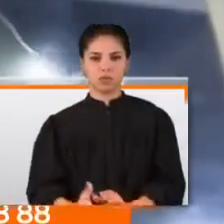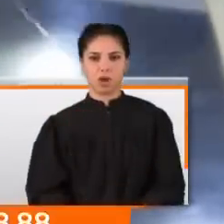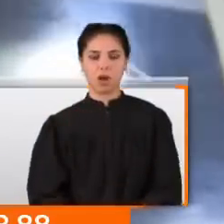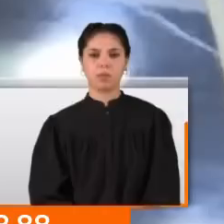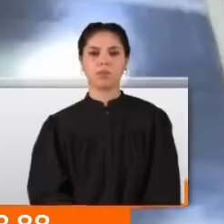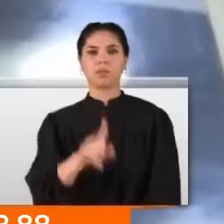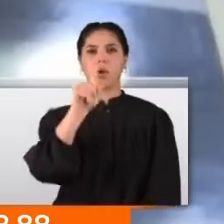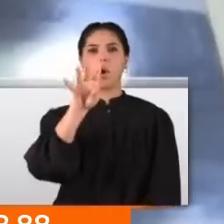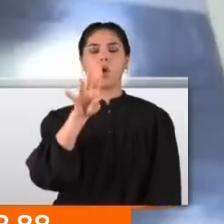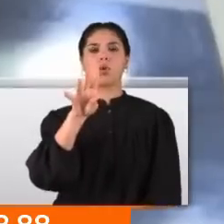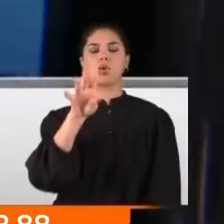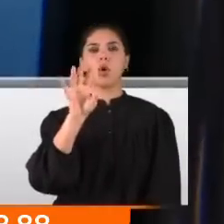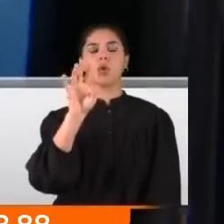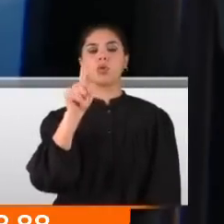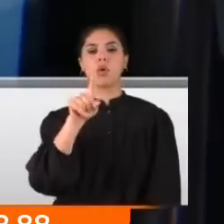14 ayar.